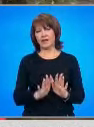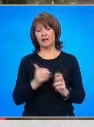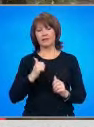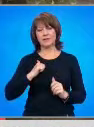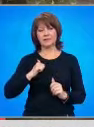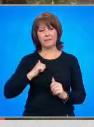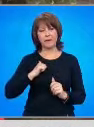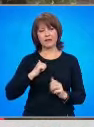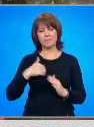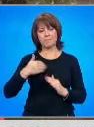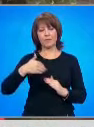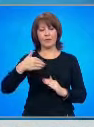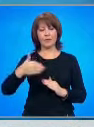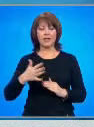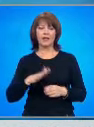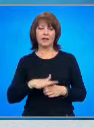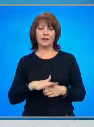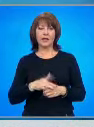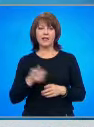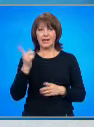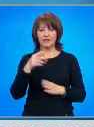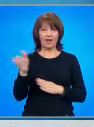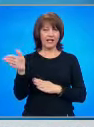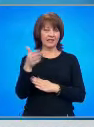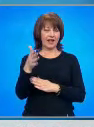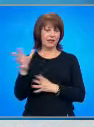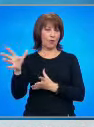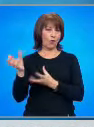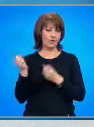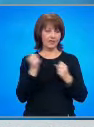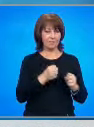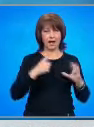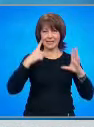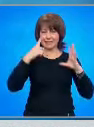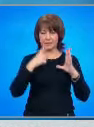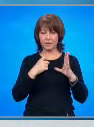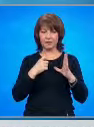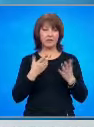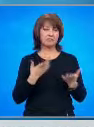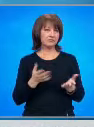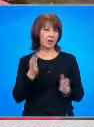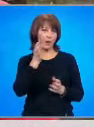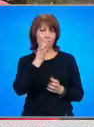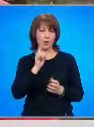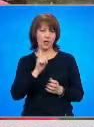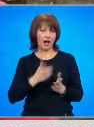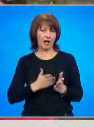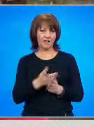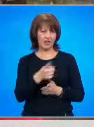за по-нататък. Наистина, изморен съм. След това свалихте знамето, снимахте се с него? Да. Тоест, по никакъв начин не